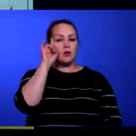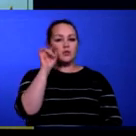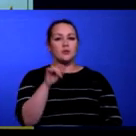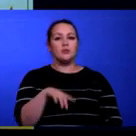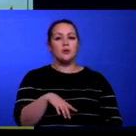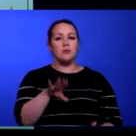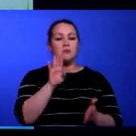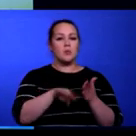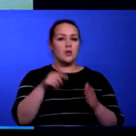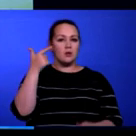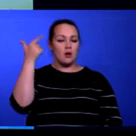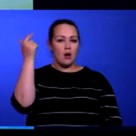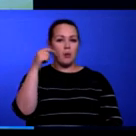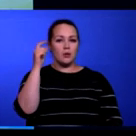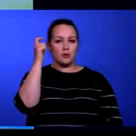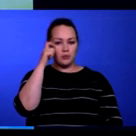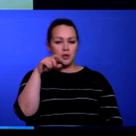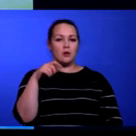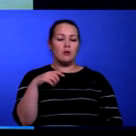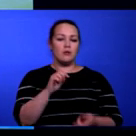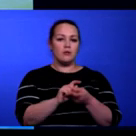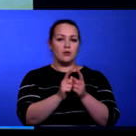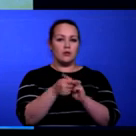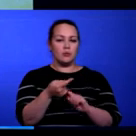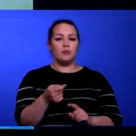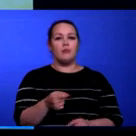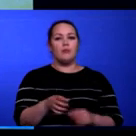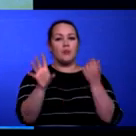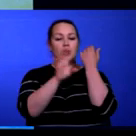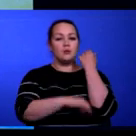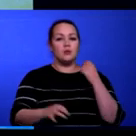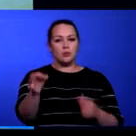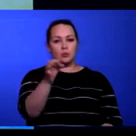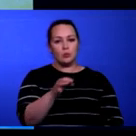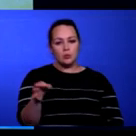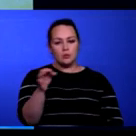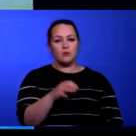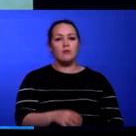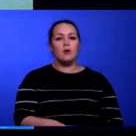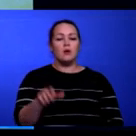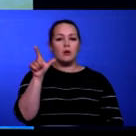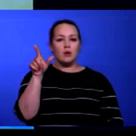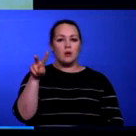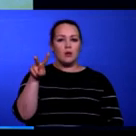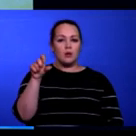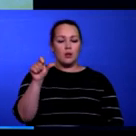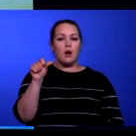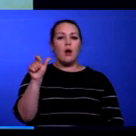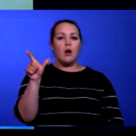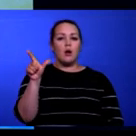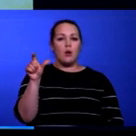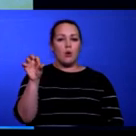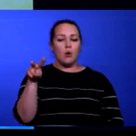исправили отправляемся на последний остров остров глаголов готовы